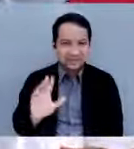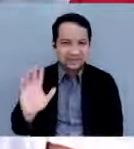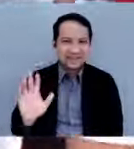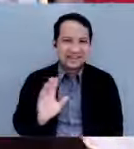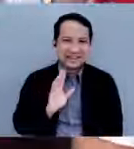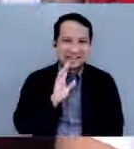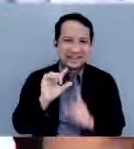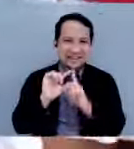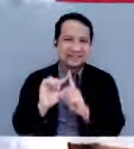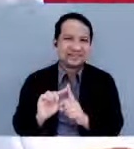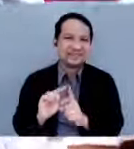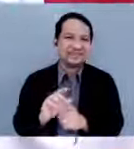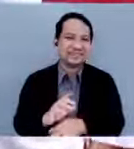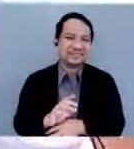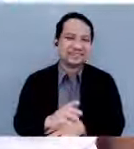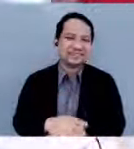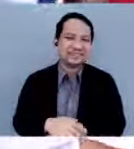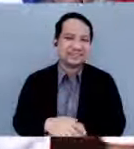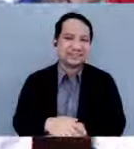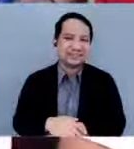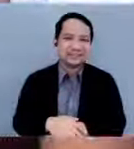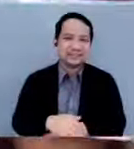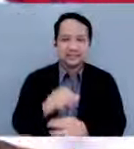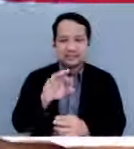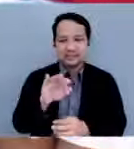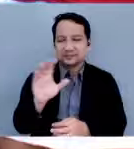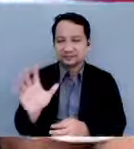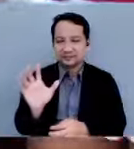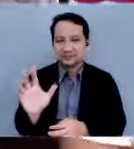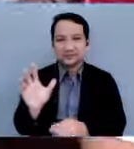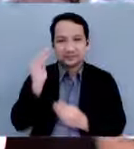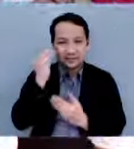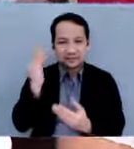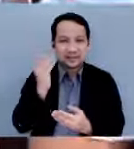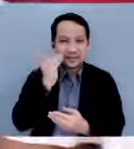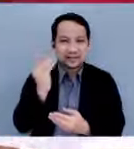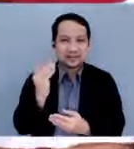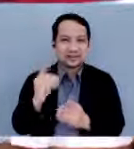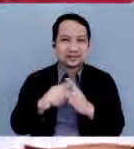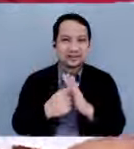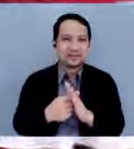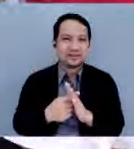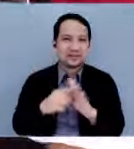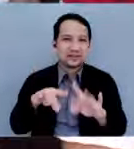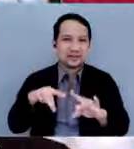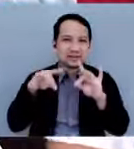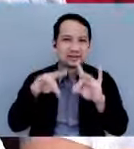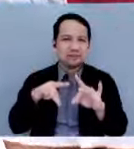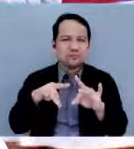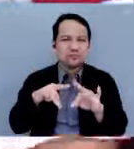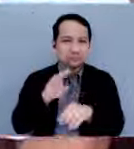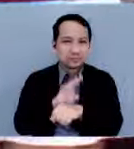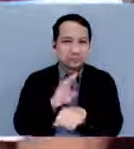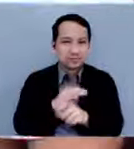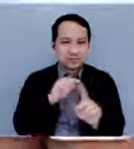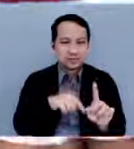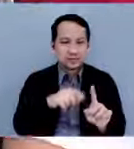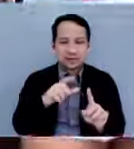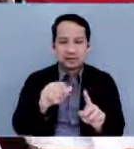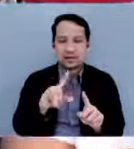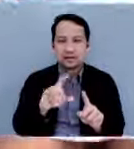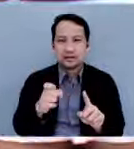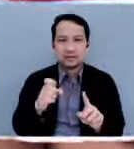Ano ba? Ano ba? Noong 1950s pa to, Dimples! Diba? Okay. Pinauso ng Australian businessman si Alex Tolmer ang plastic